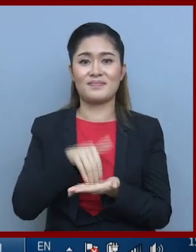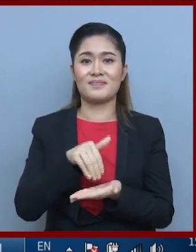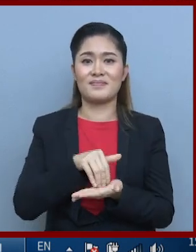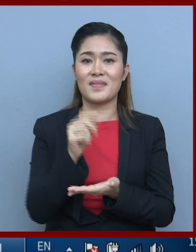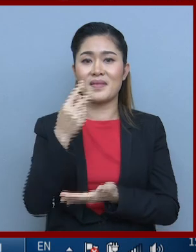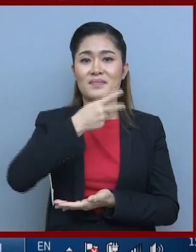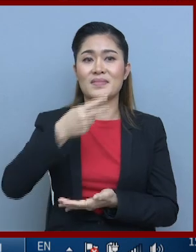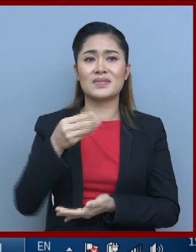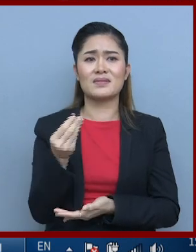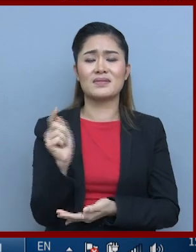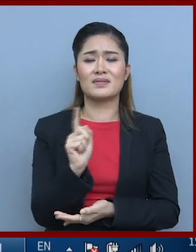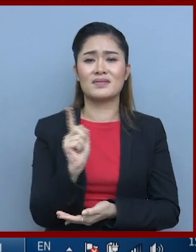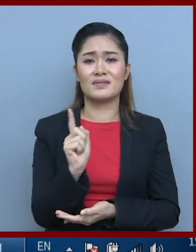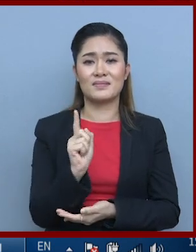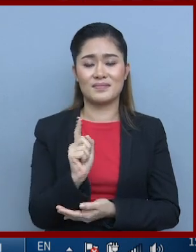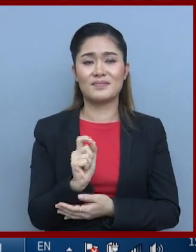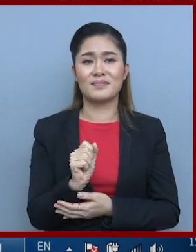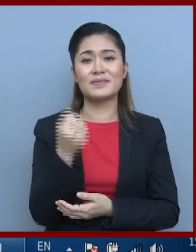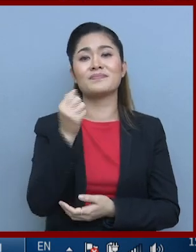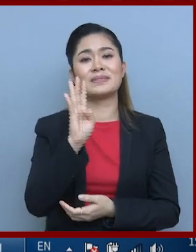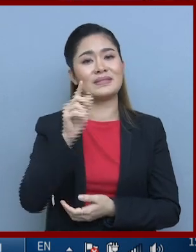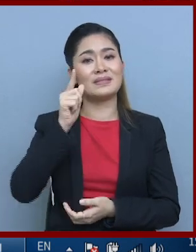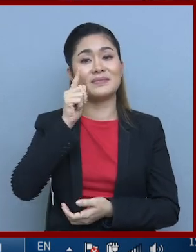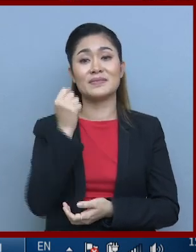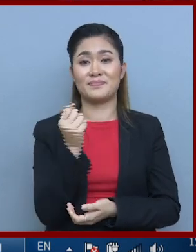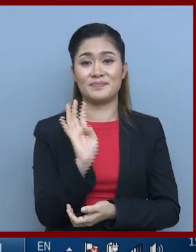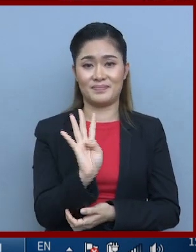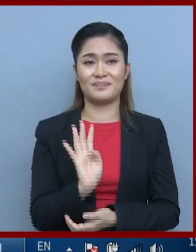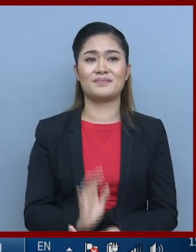ล้วฟอนต์เราก็เป็นอะไร14